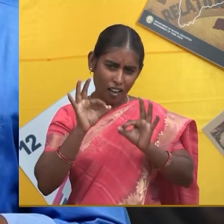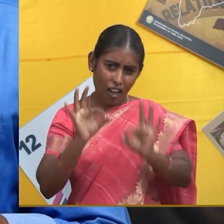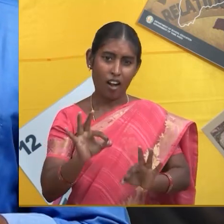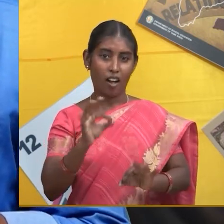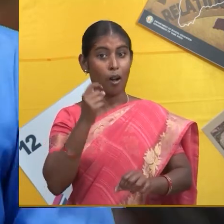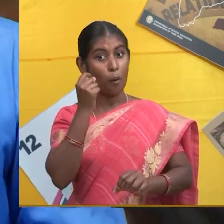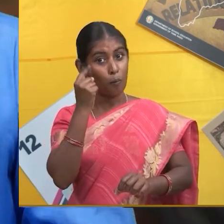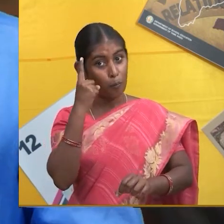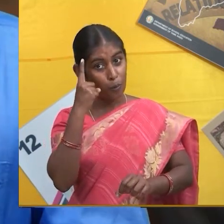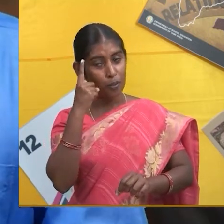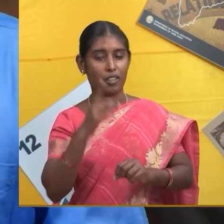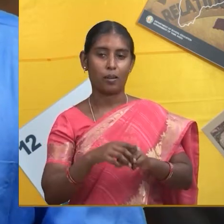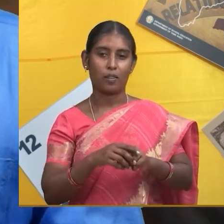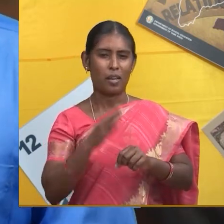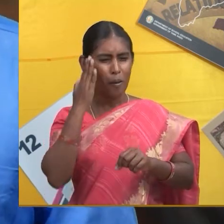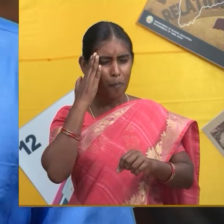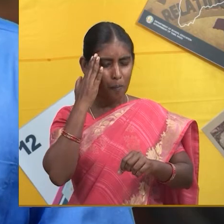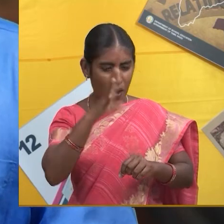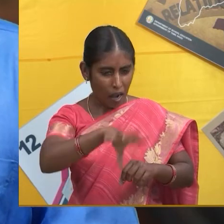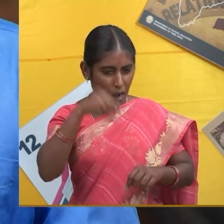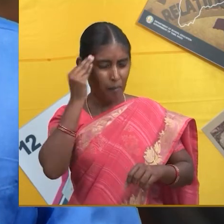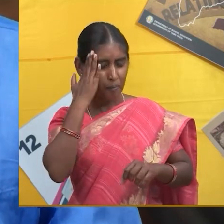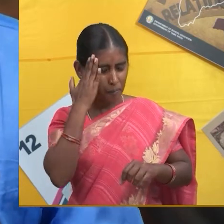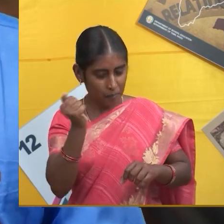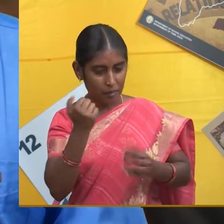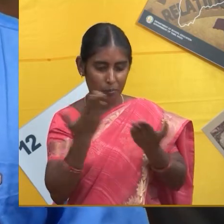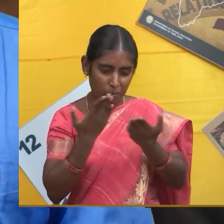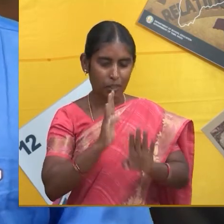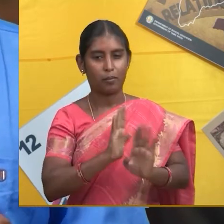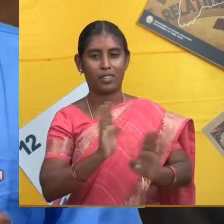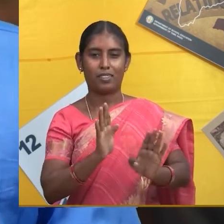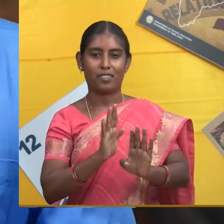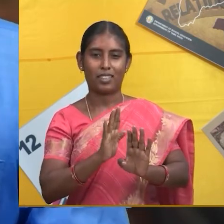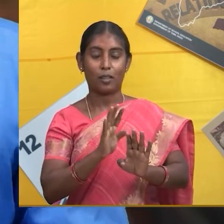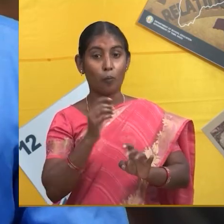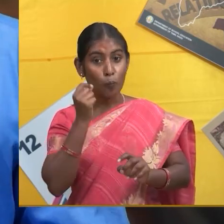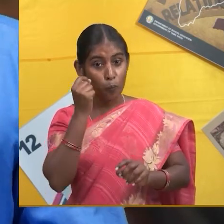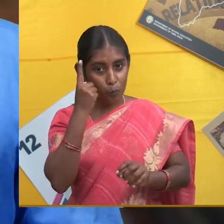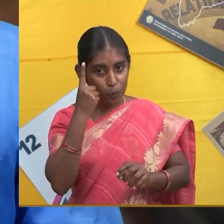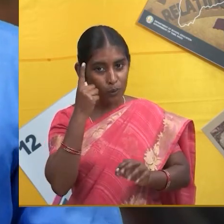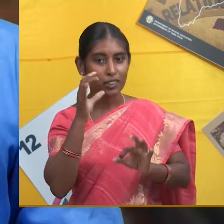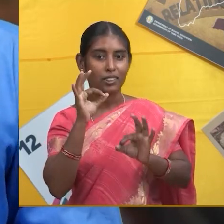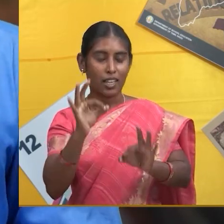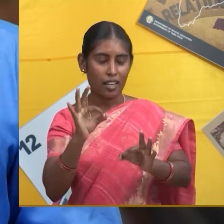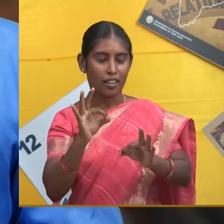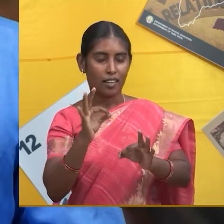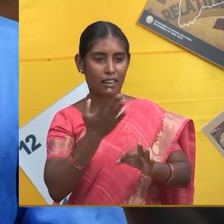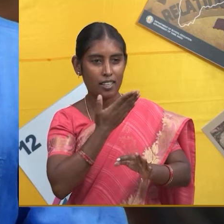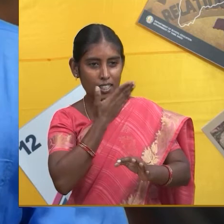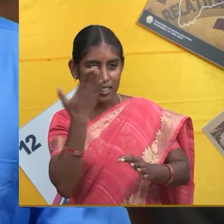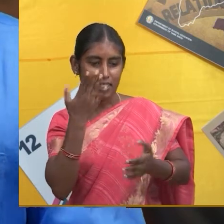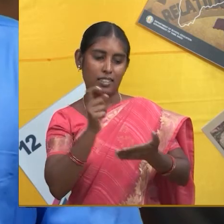நமுறையும் பிர downstream refreshing அழி ளதி நல்லில்ல மதிப்பேர்------------